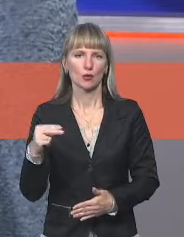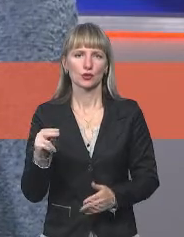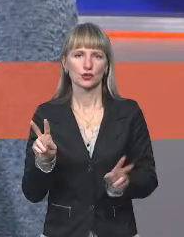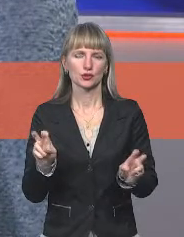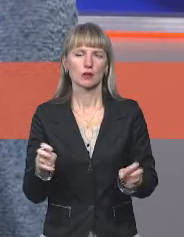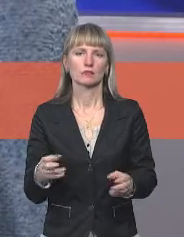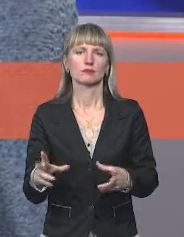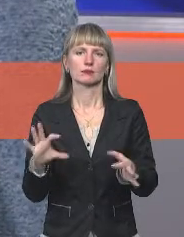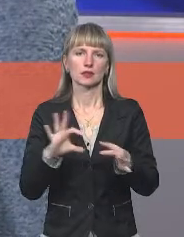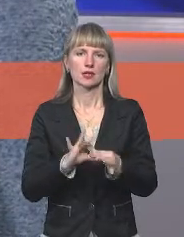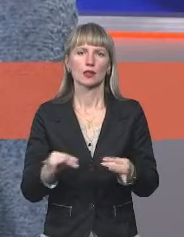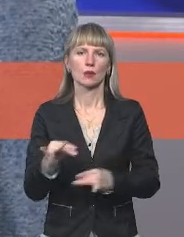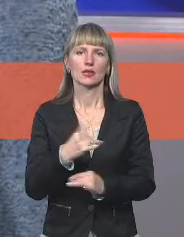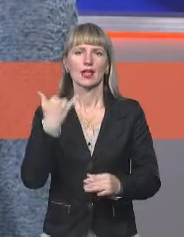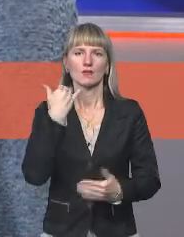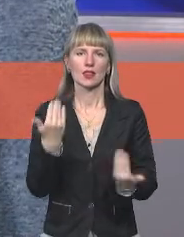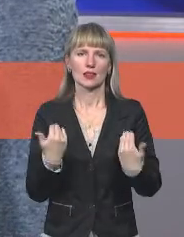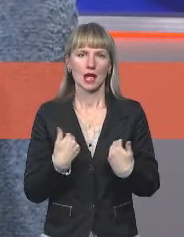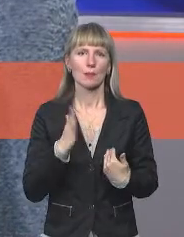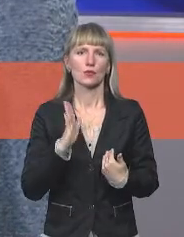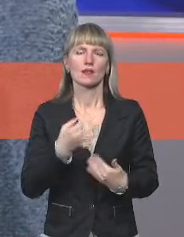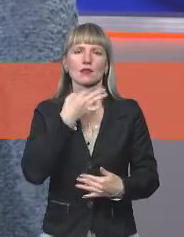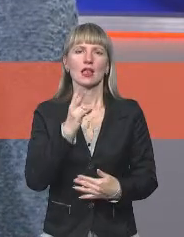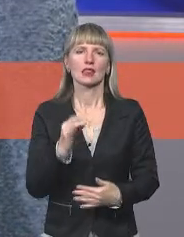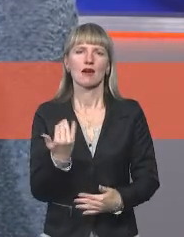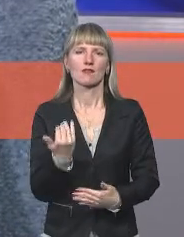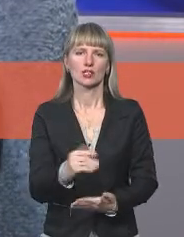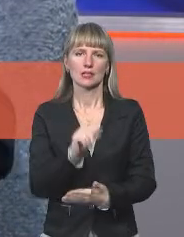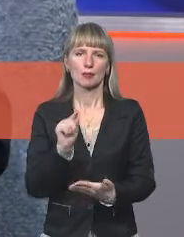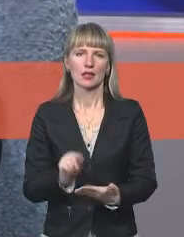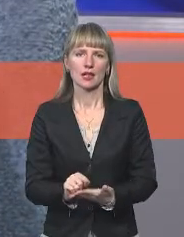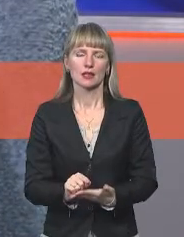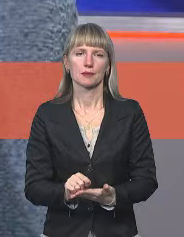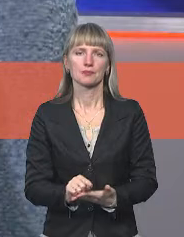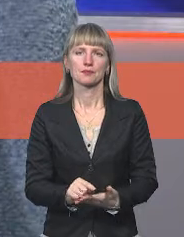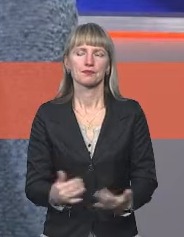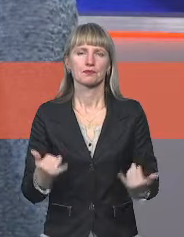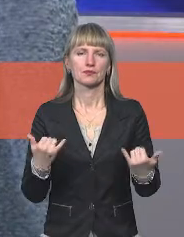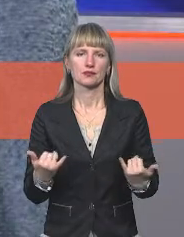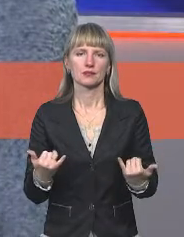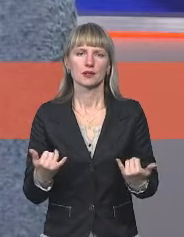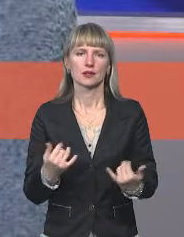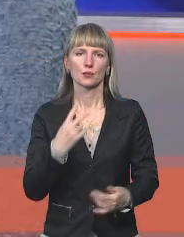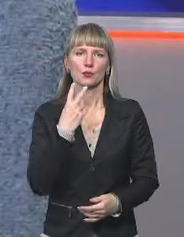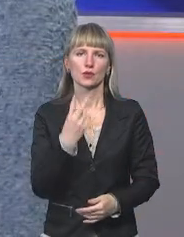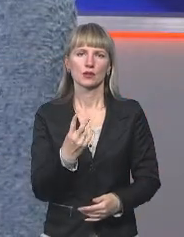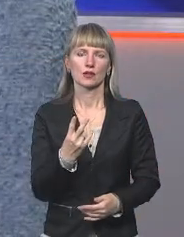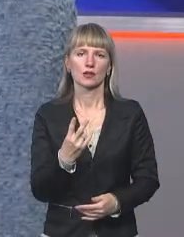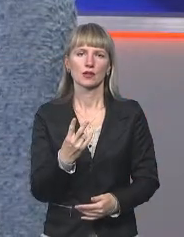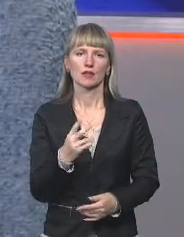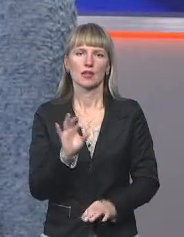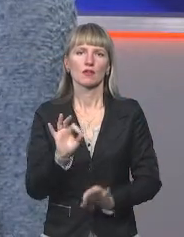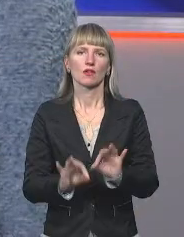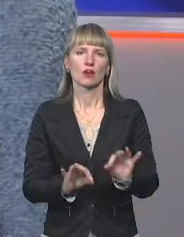до обговорення, телефонуйте нам, будемо відповідати на ваші запитання. І от, власне, давайте подивимося інфографіку